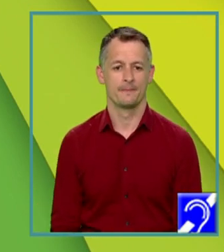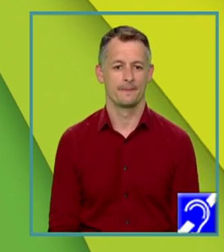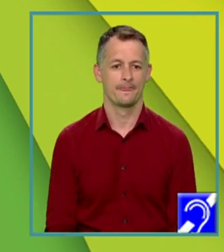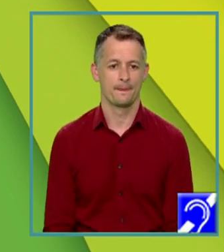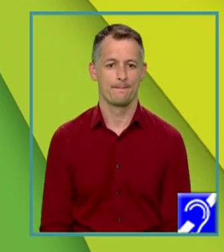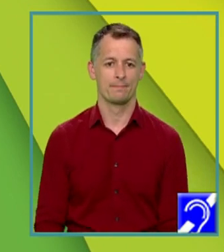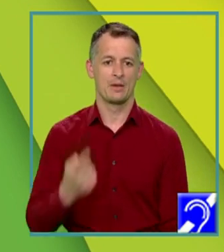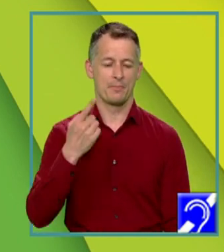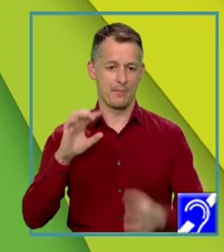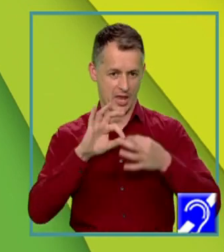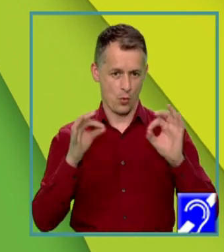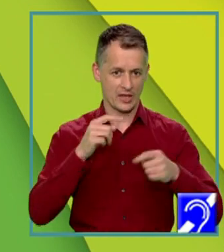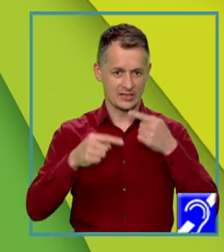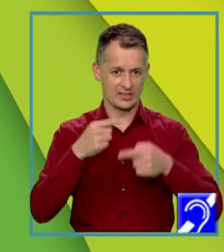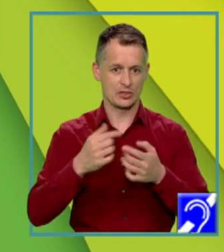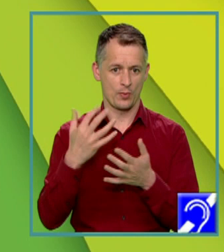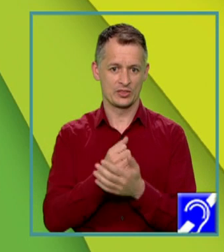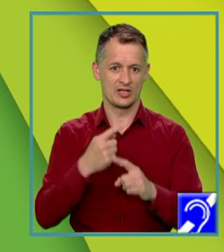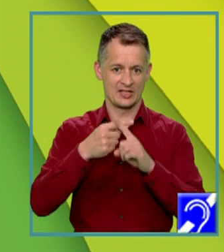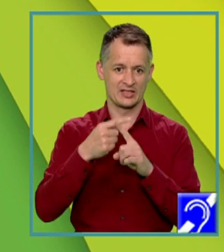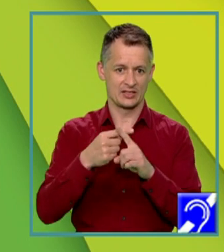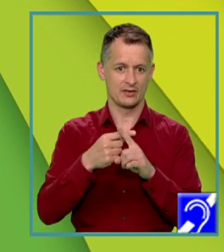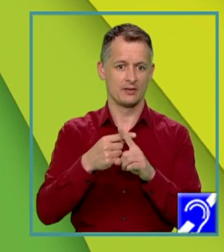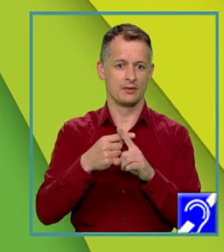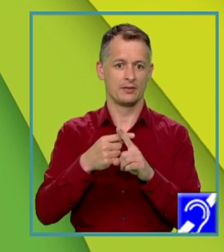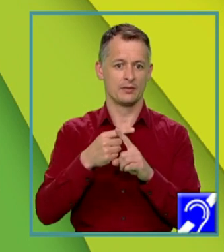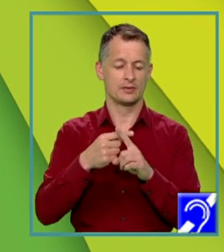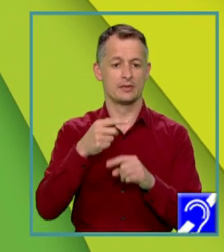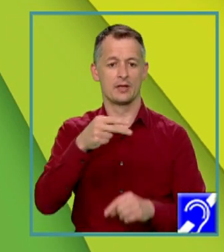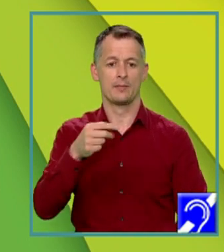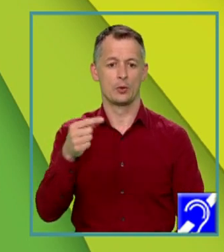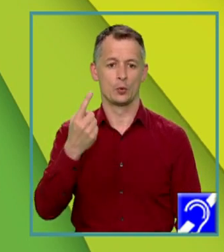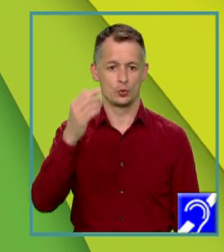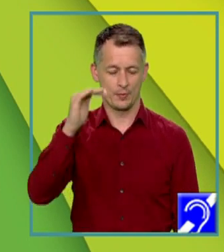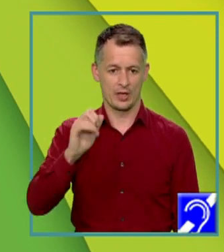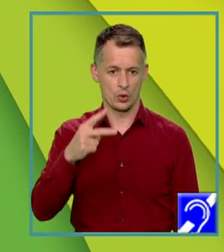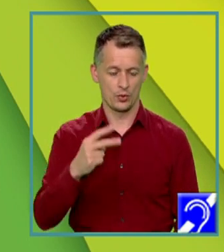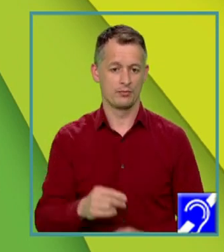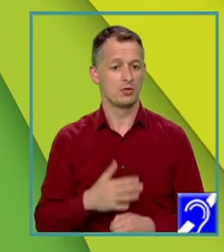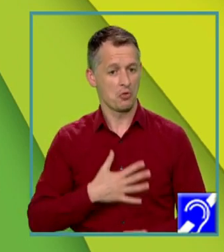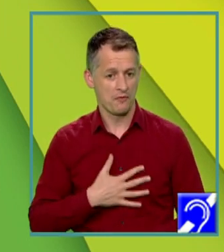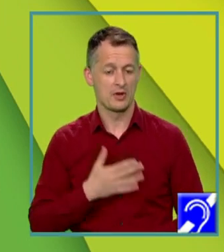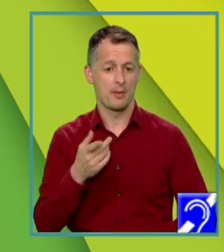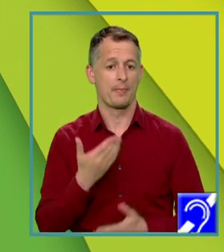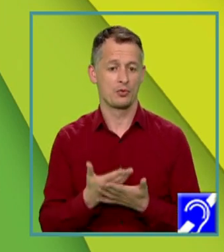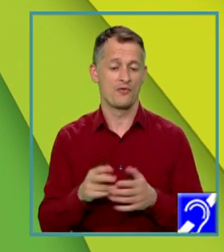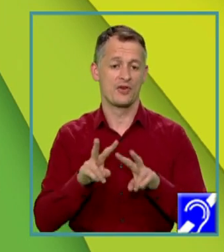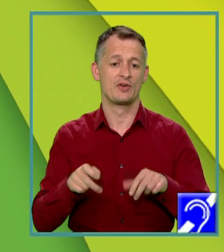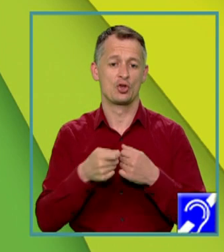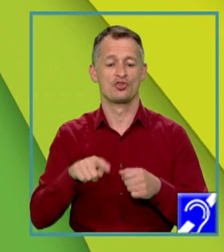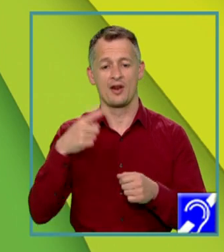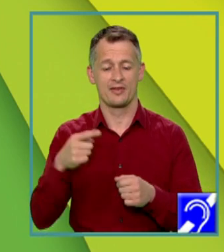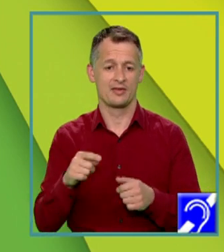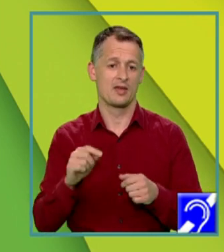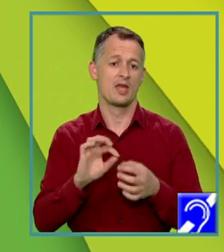sistemului se obțină x egal cu minus 1 supra 2 care confirme deoarece verifică toate celelalte